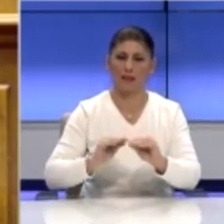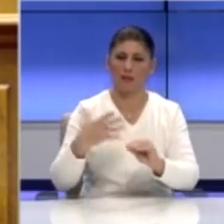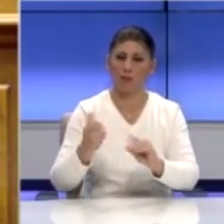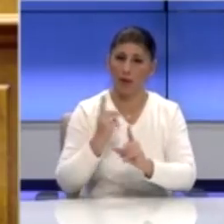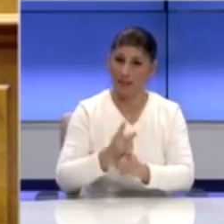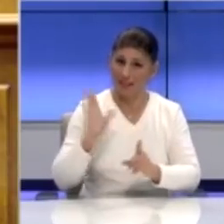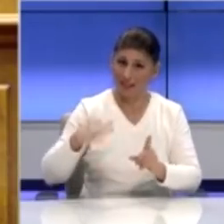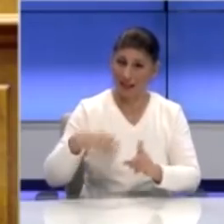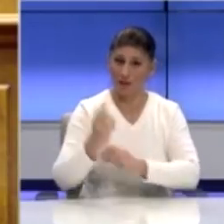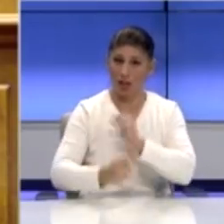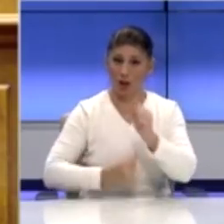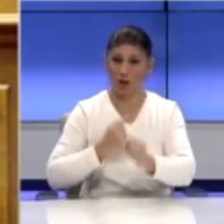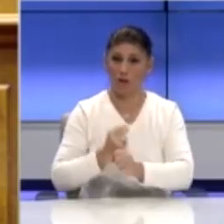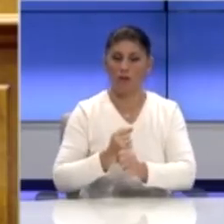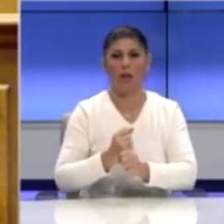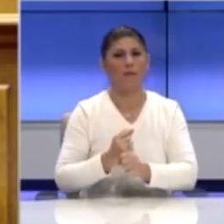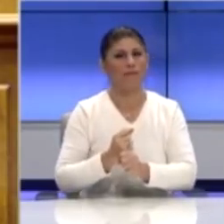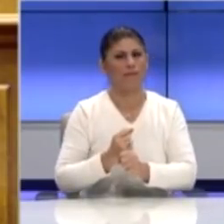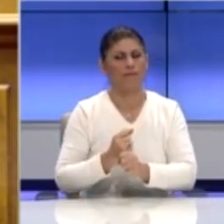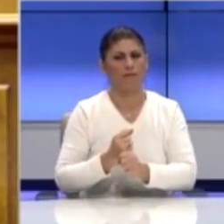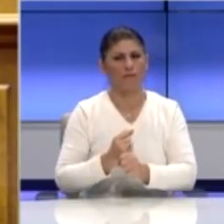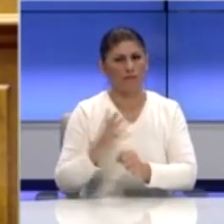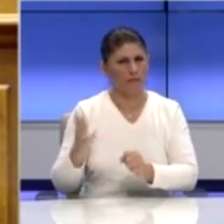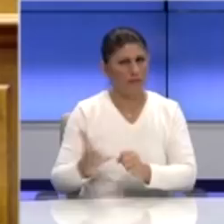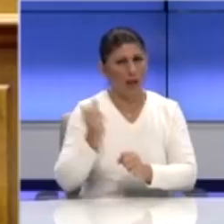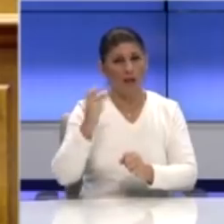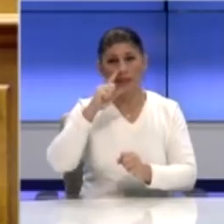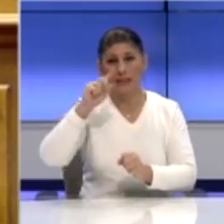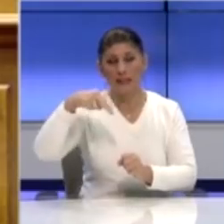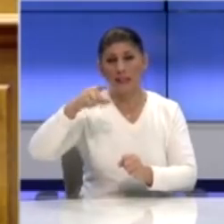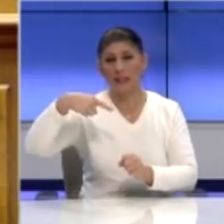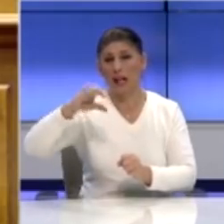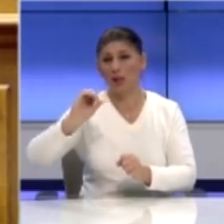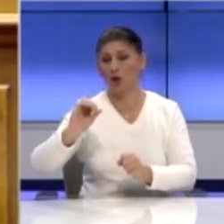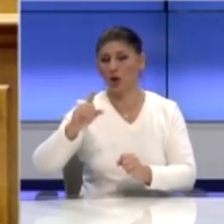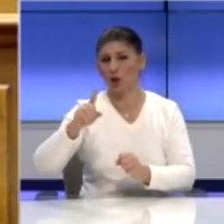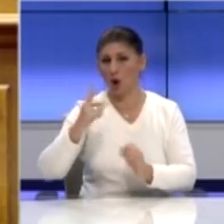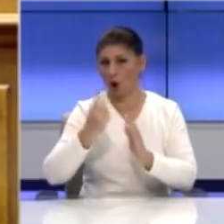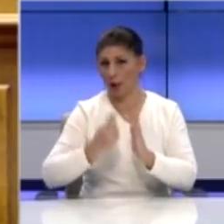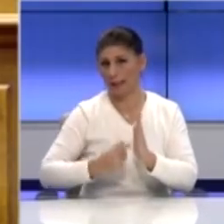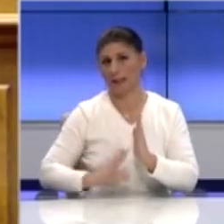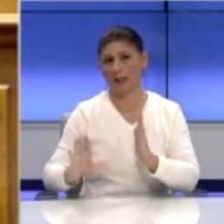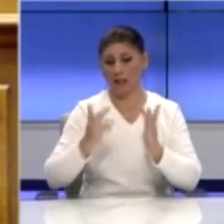που ιδιαίτερα τα τελευταία χρόνια γίνονται με αυστηρά νατοϊκά κριτήρια